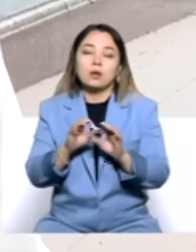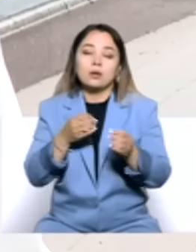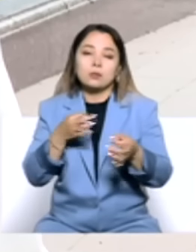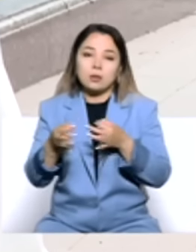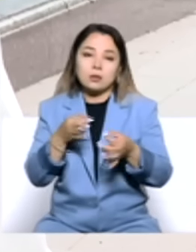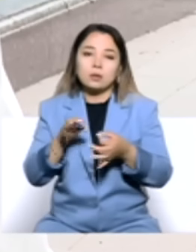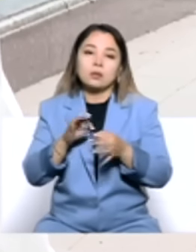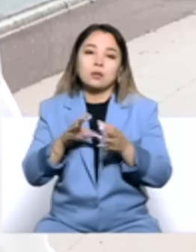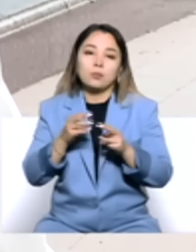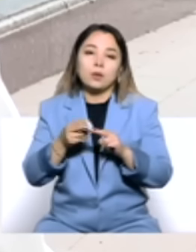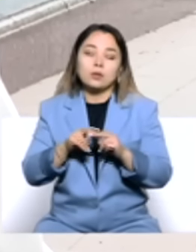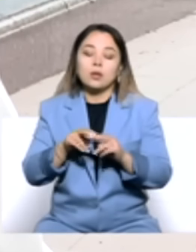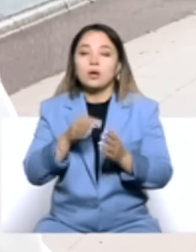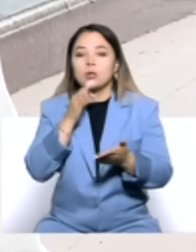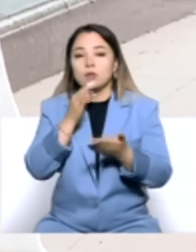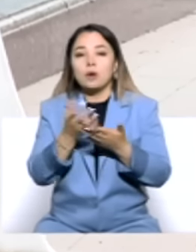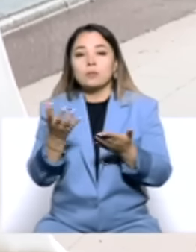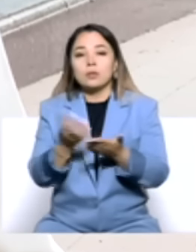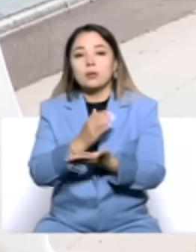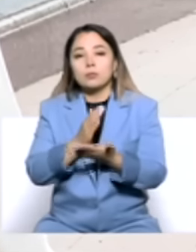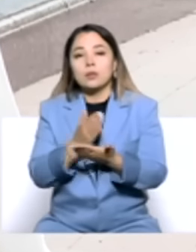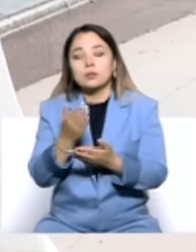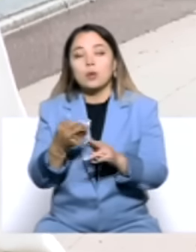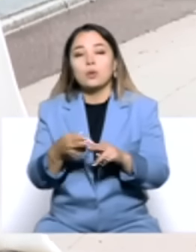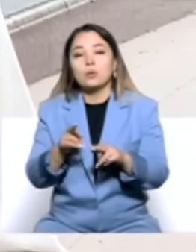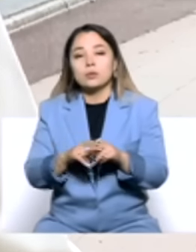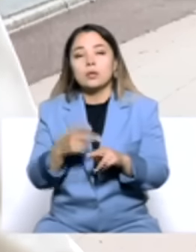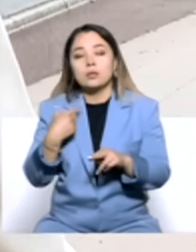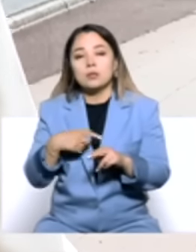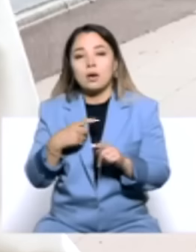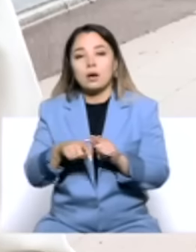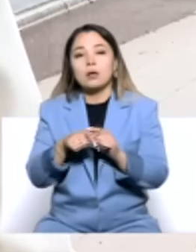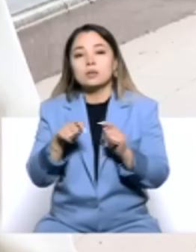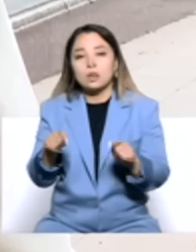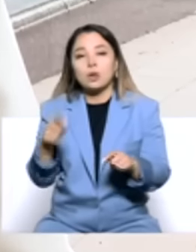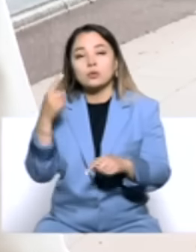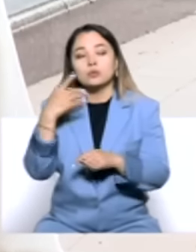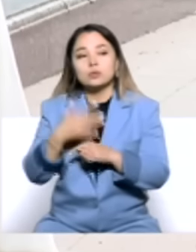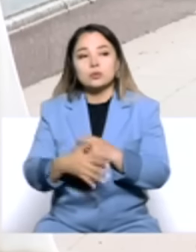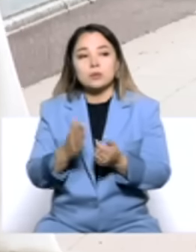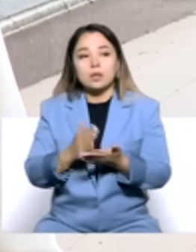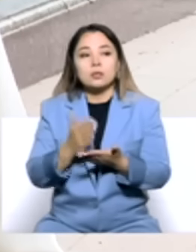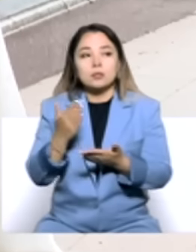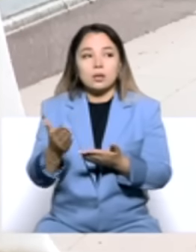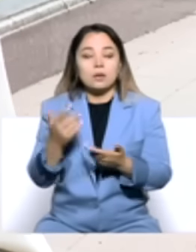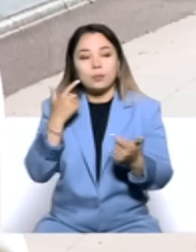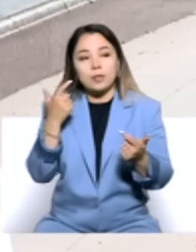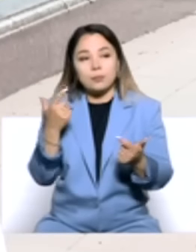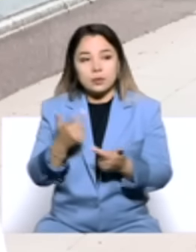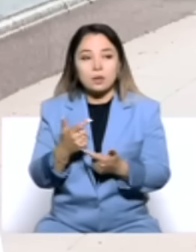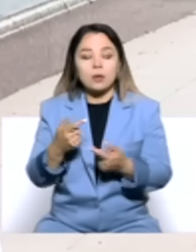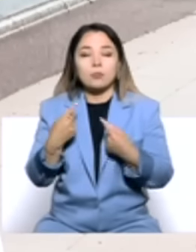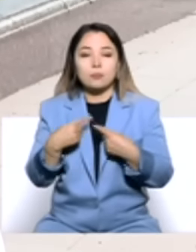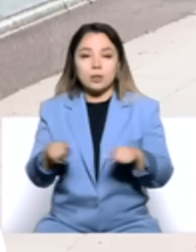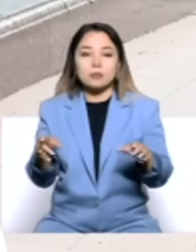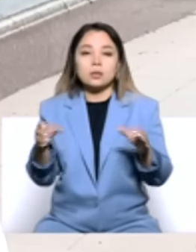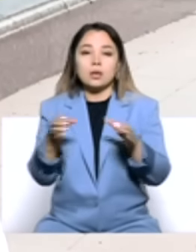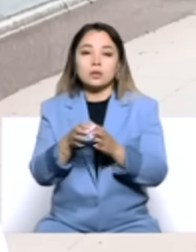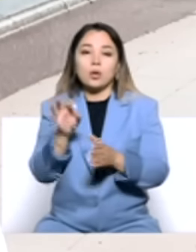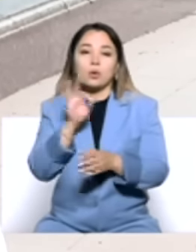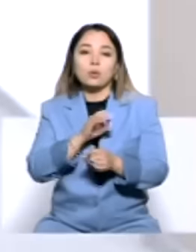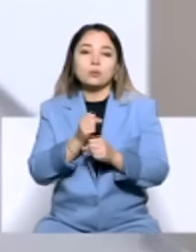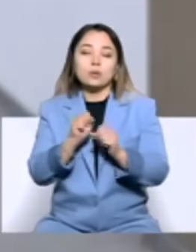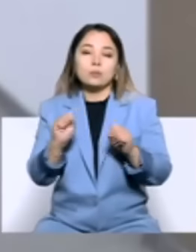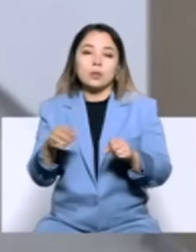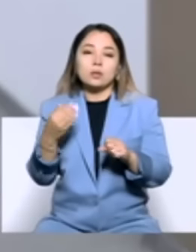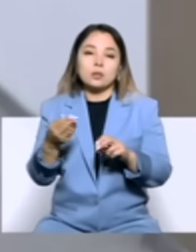өзі келіп соның жолын тапты ма? Және ол өзі ашқан, түсінген білімін басқа контекстте қолдана ала